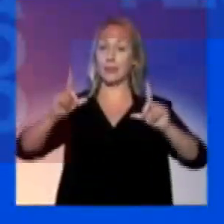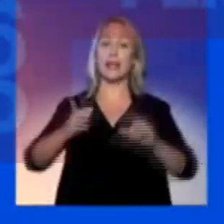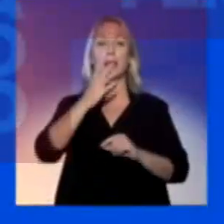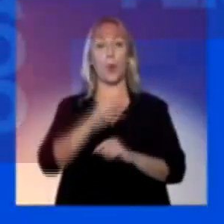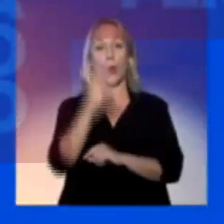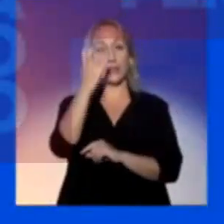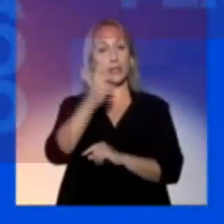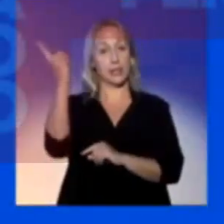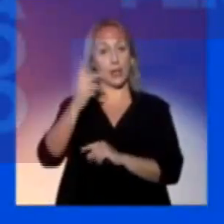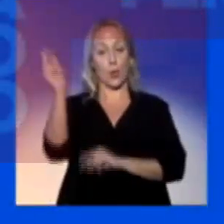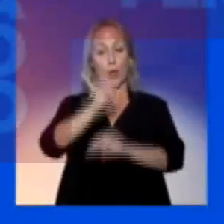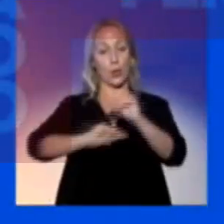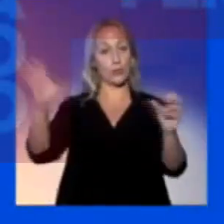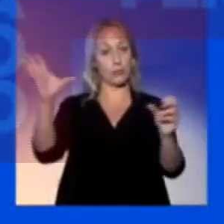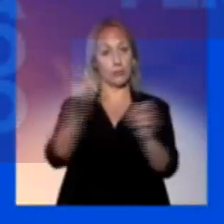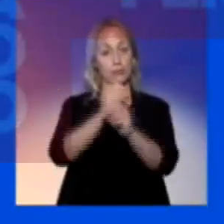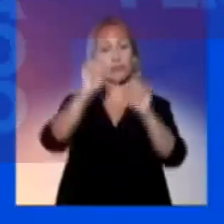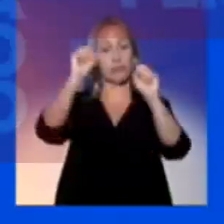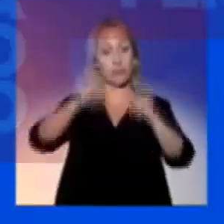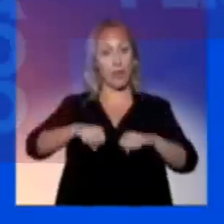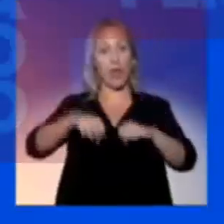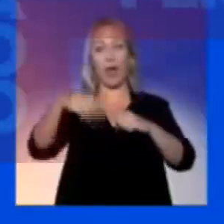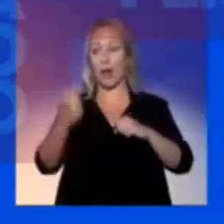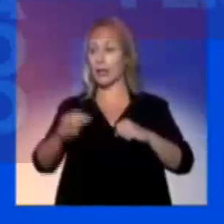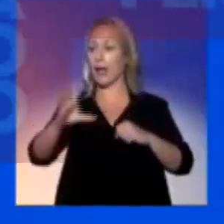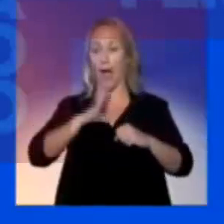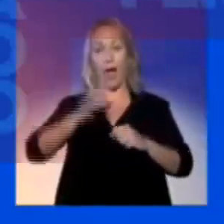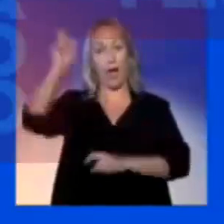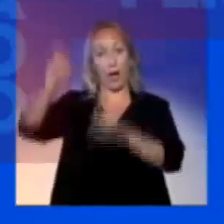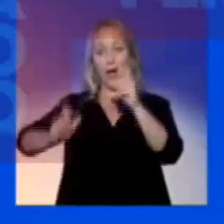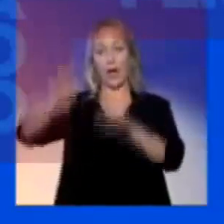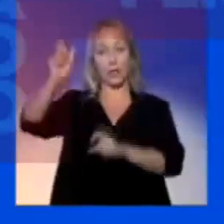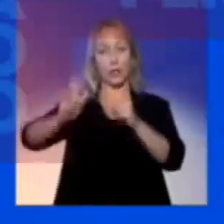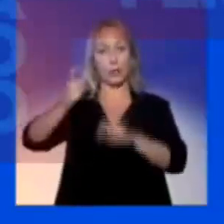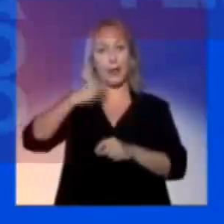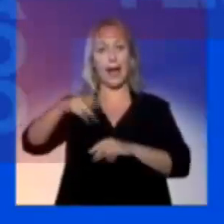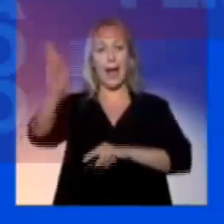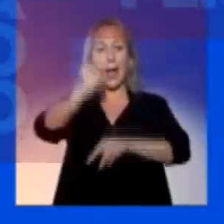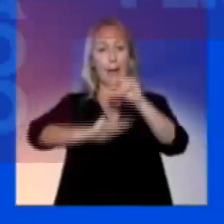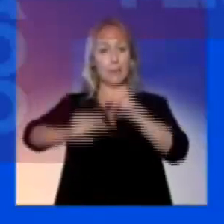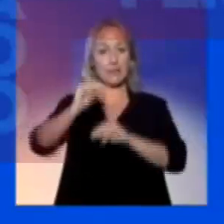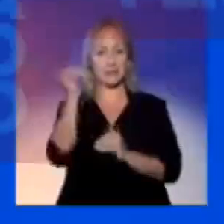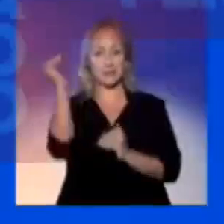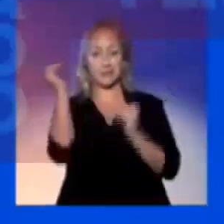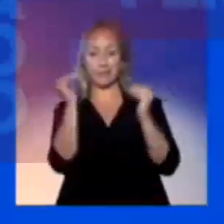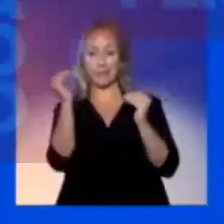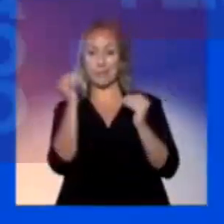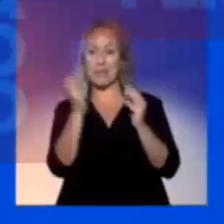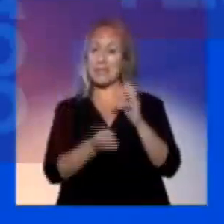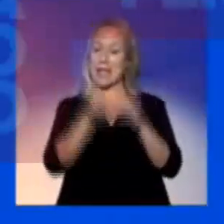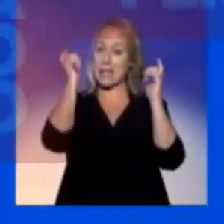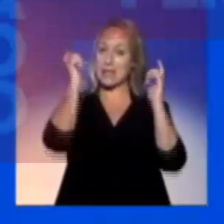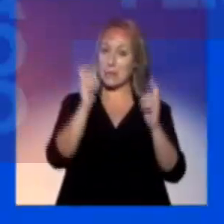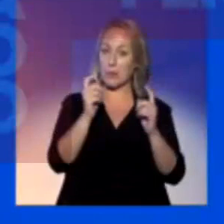40%, αλλά υπήρχαν συμπολίτες μας, και το αναγνωρίζω απόλυτα αυτό, που μας ψήφισαν με μια σχετική καχυποψία, ως το λιγότερο